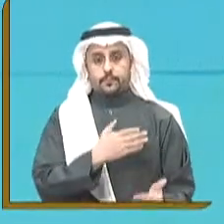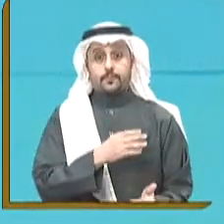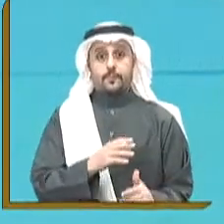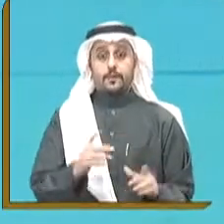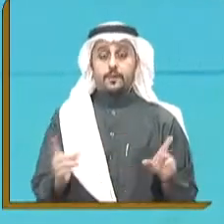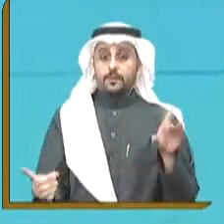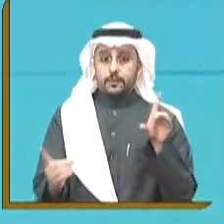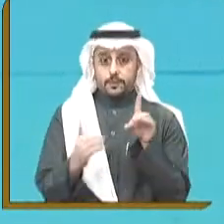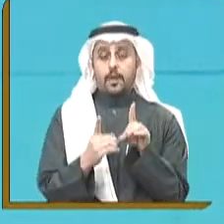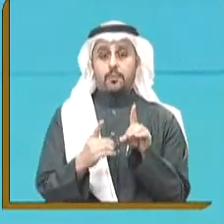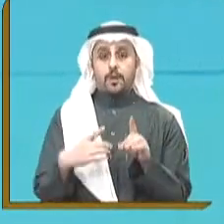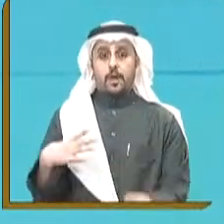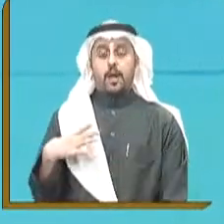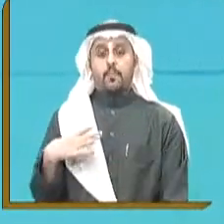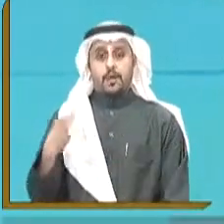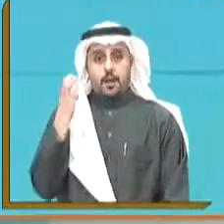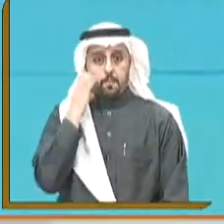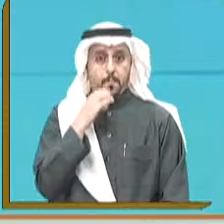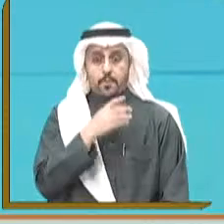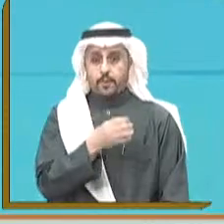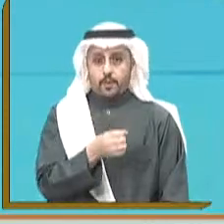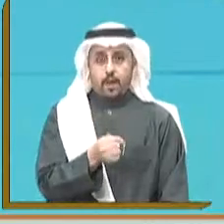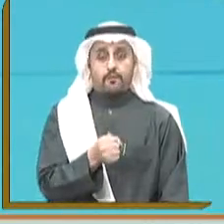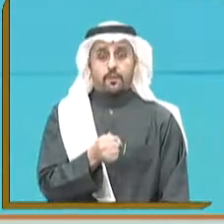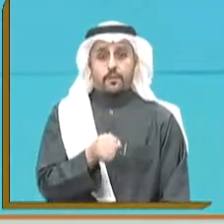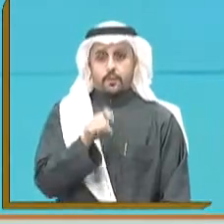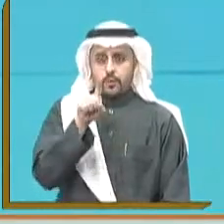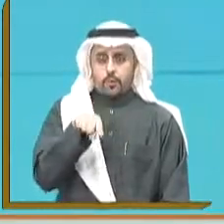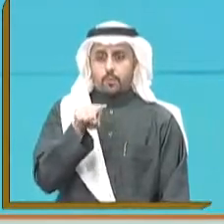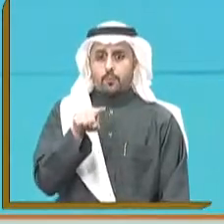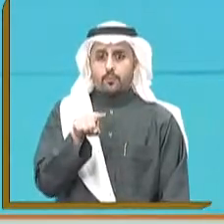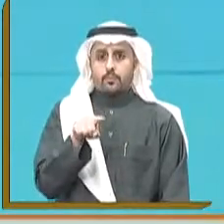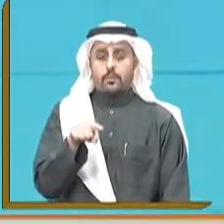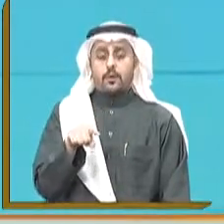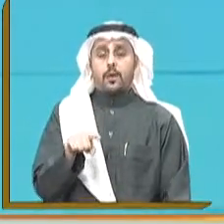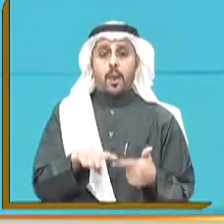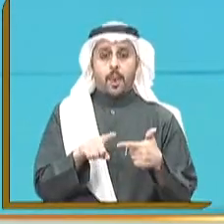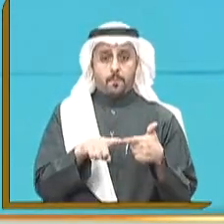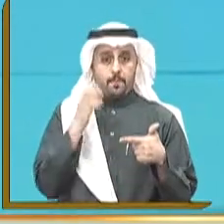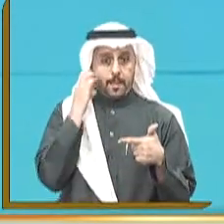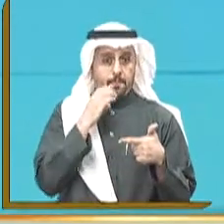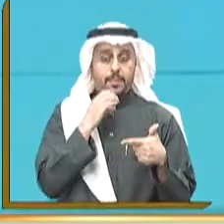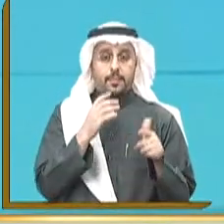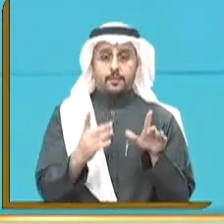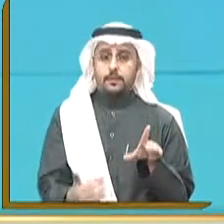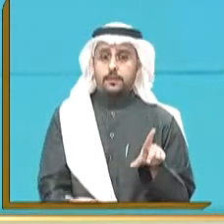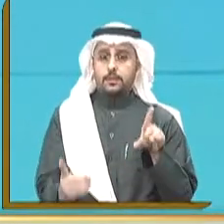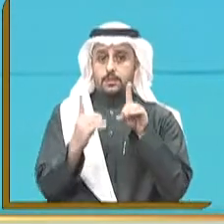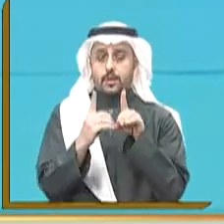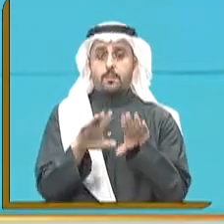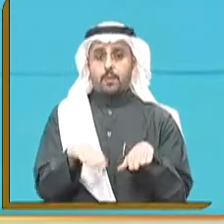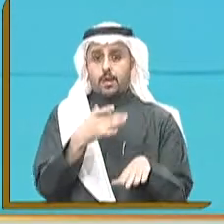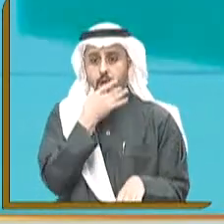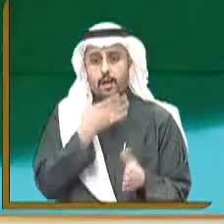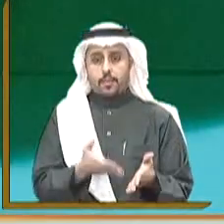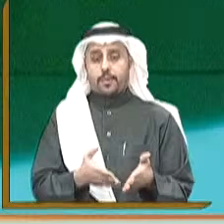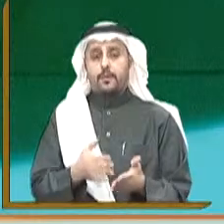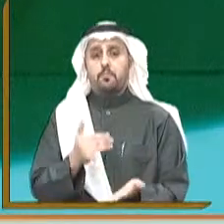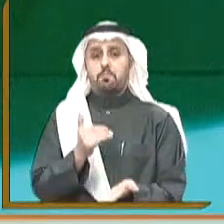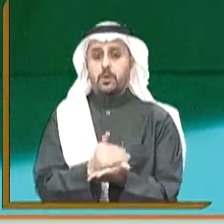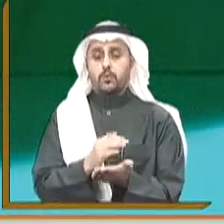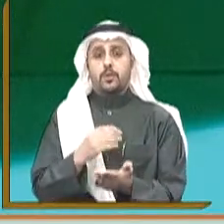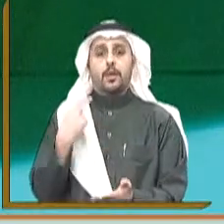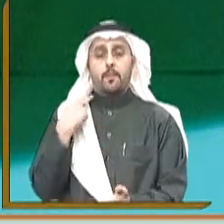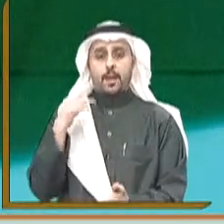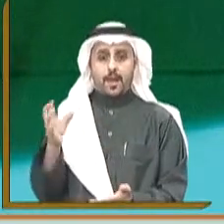استقبل صاحب السمو الملكي الأمير محمد بن سلمان بن عبد العزيز آل سعود ولي العهد رئيس مجلس الوزراء في الرياض الأمين العام